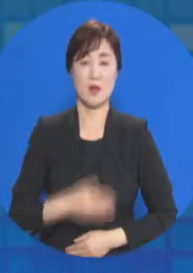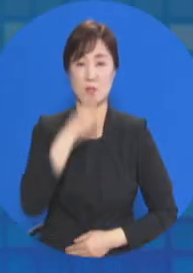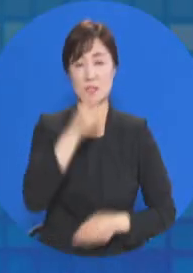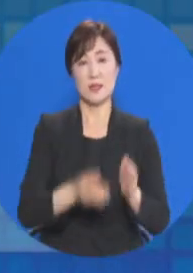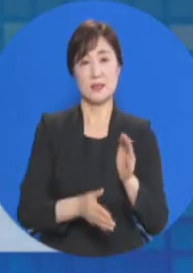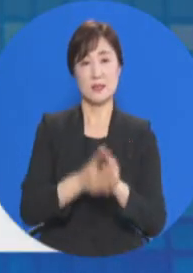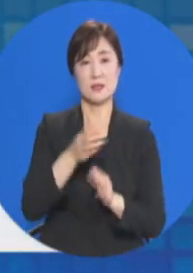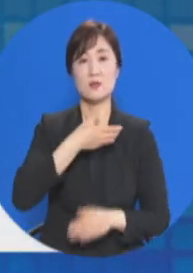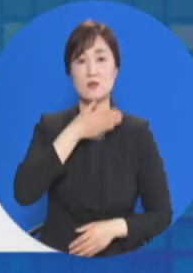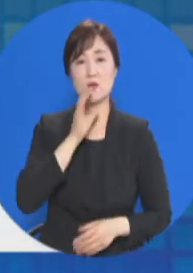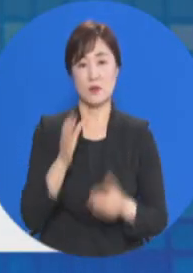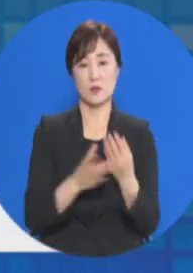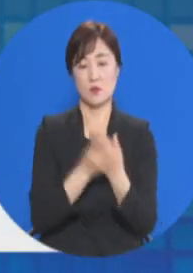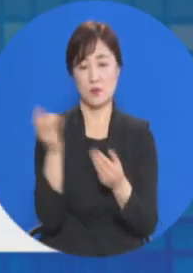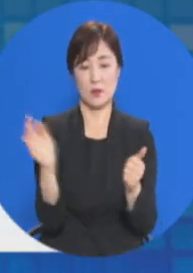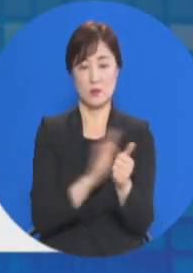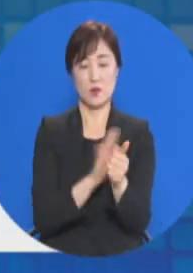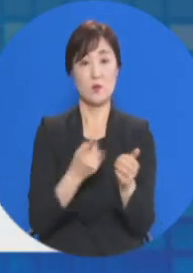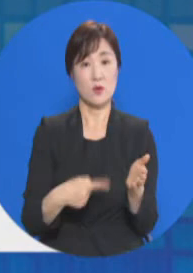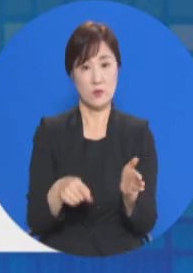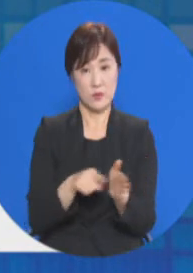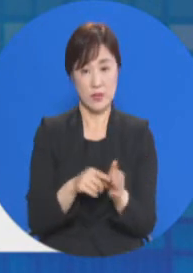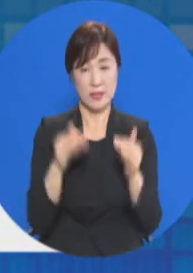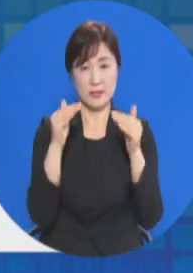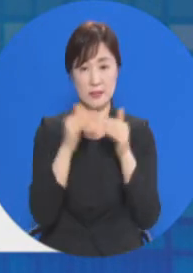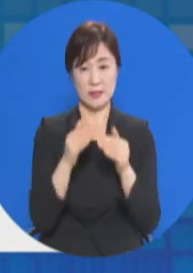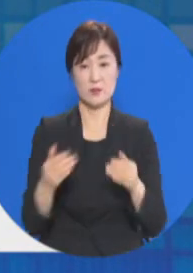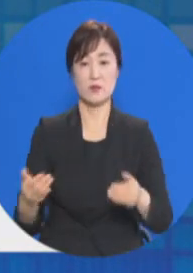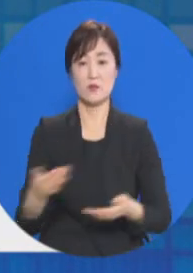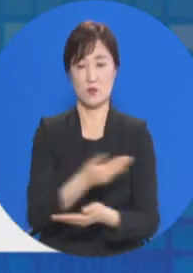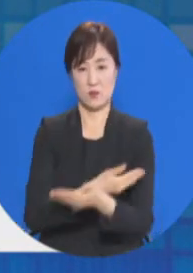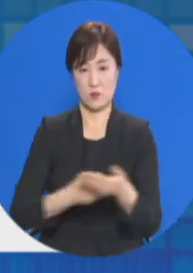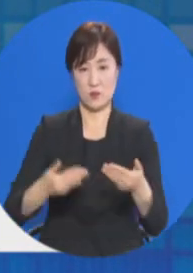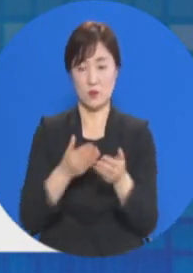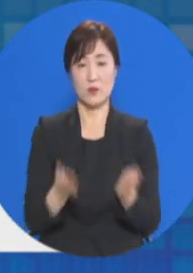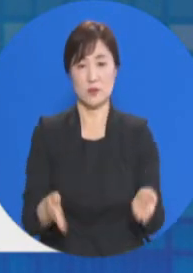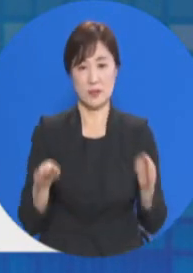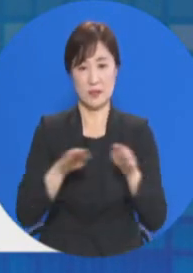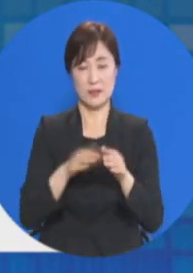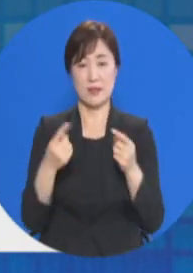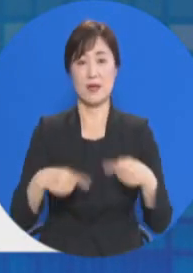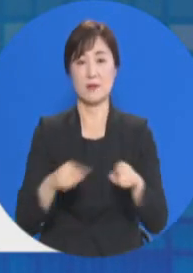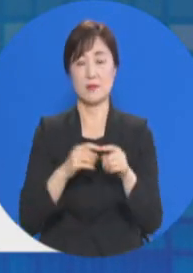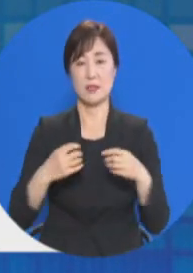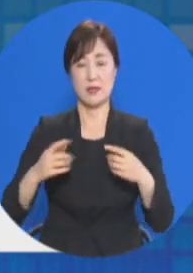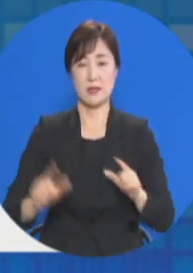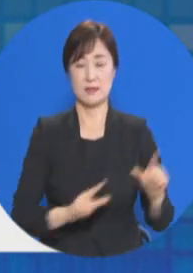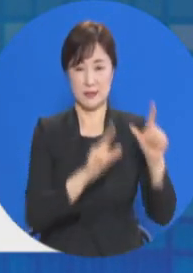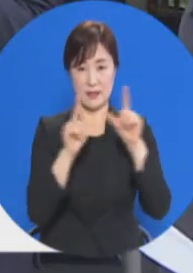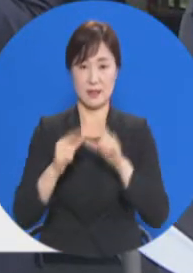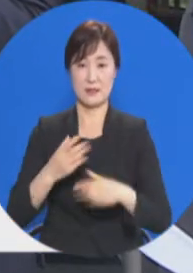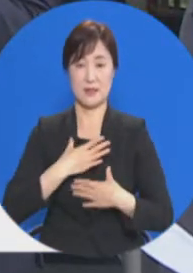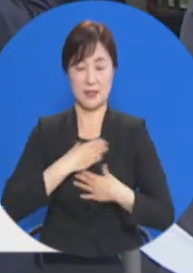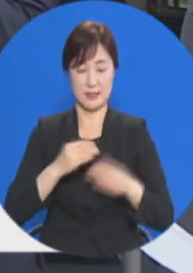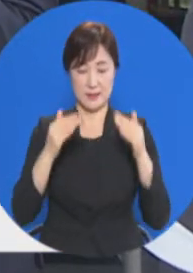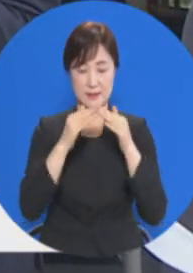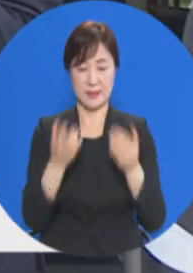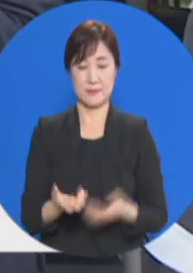순천시가 노인 통합 돌봄을 위해 마련된 주거 공유 시설인 동고동락 케어 안심주택 입주식을